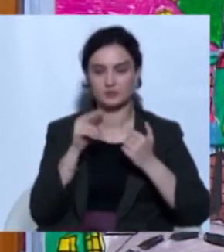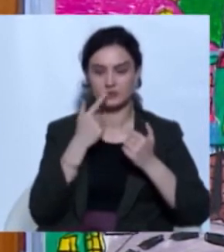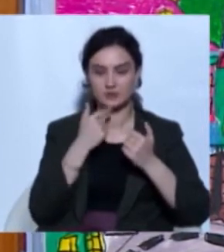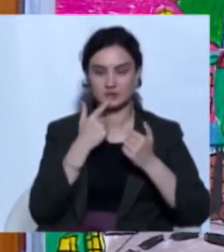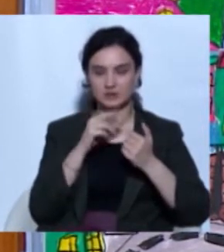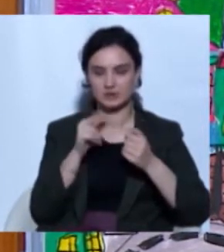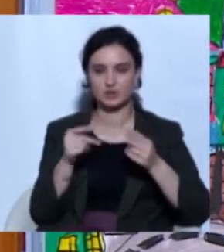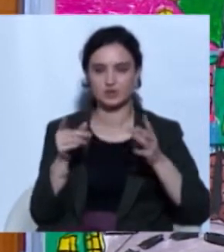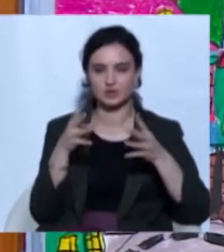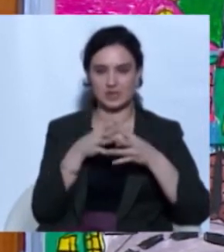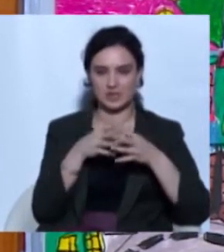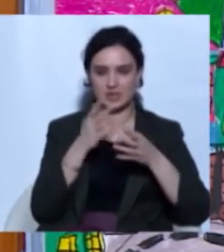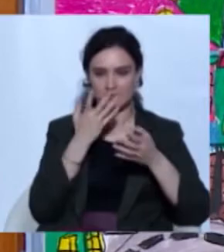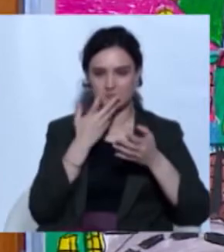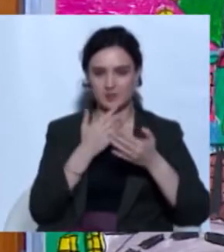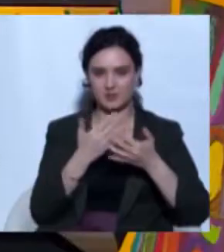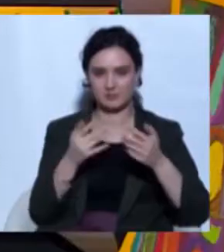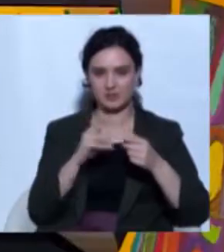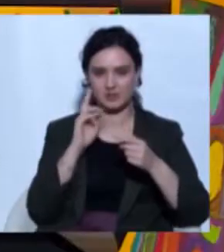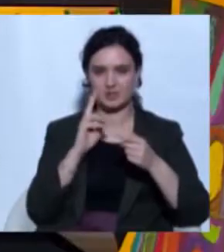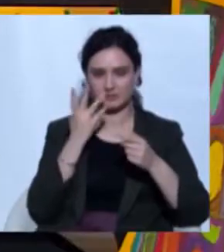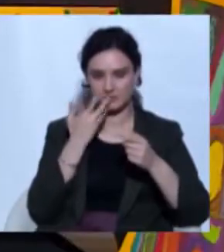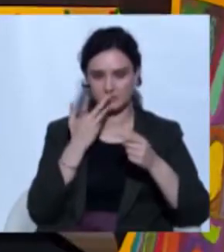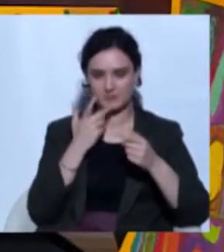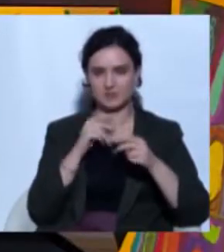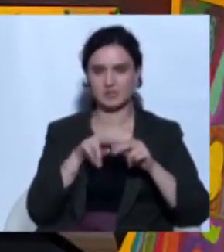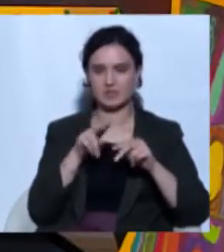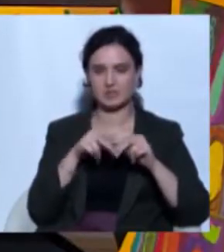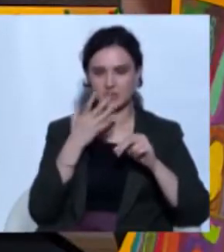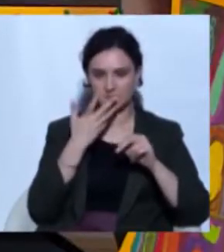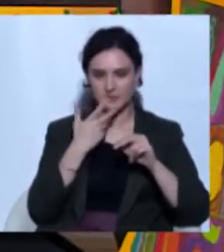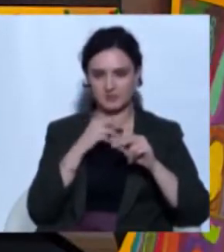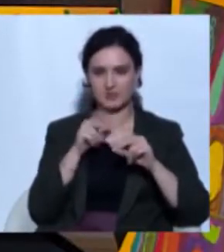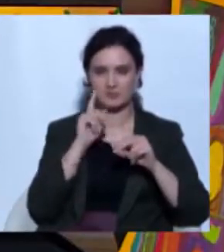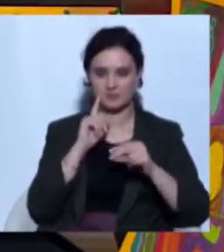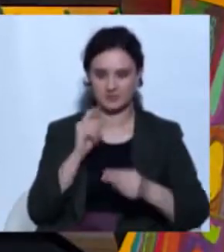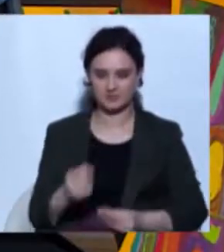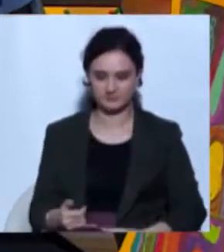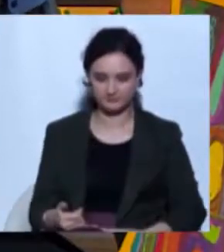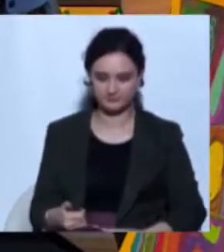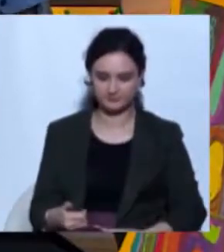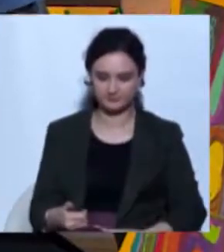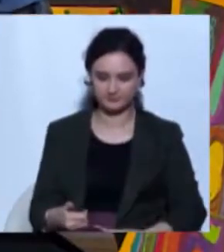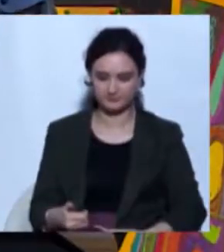წითელი და შედგენილი ფერები, იასამნისფერი, ნარინჯისფერი და მწვანე.